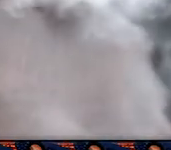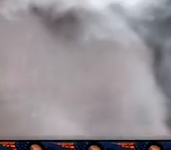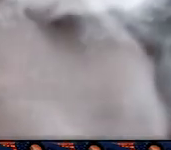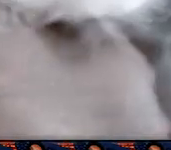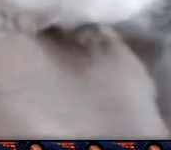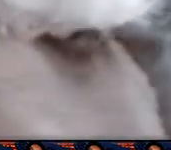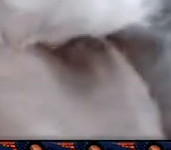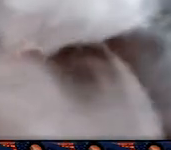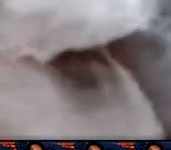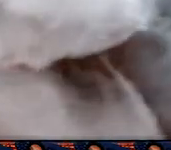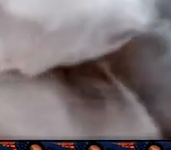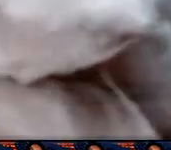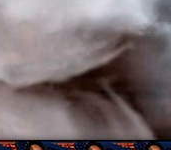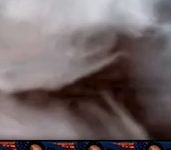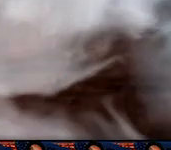ነው የኔ